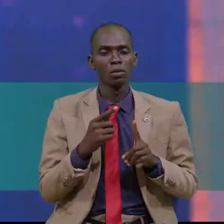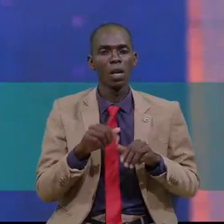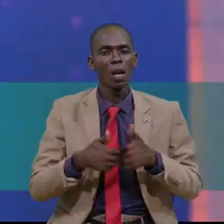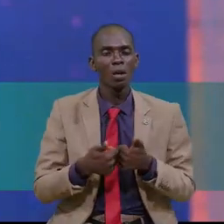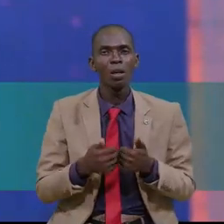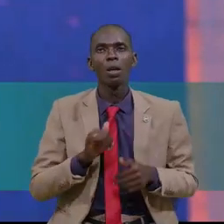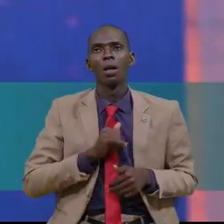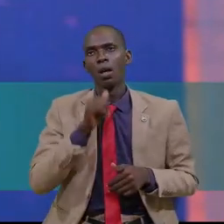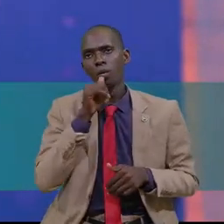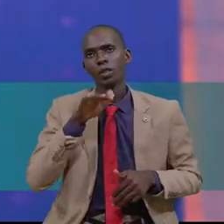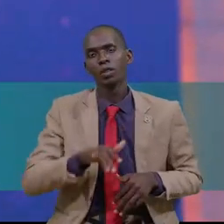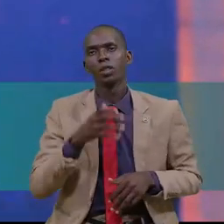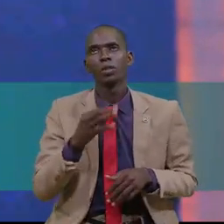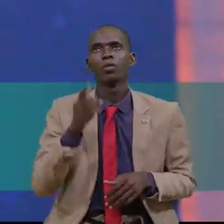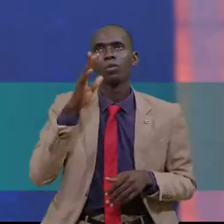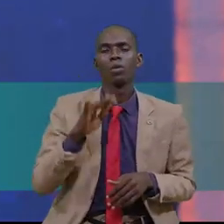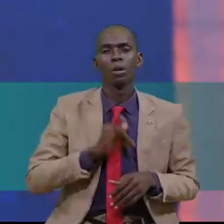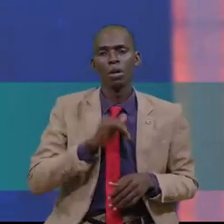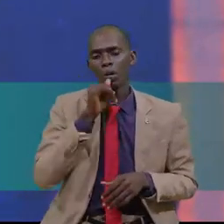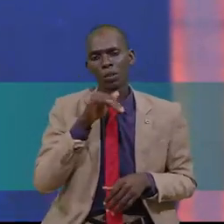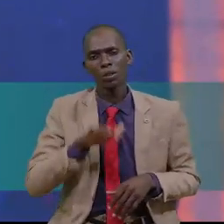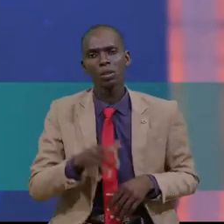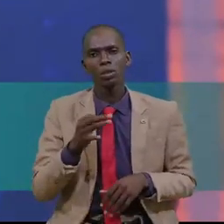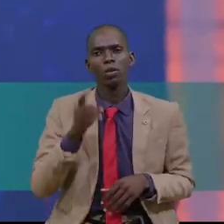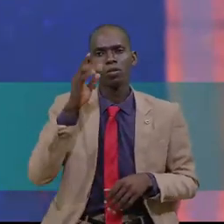un enfant de Dieu. Ta conscience crie.